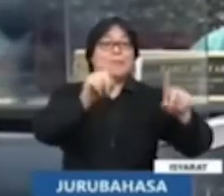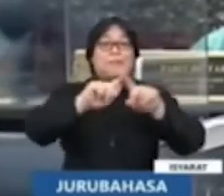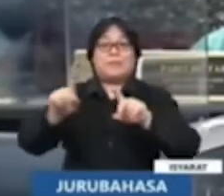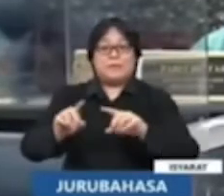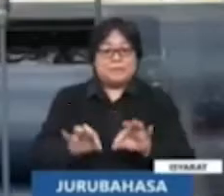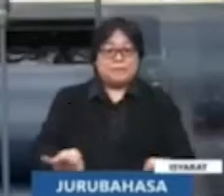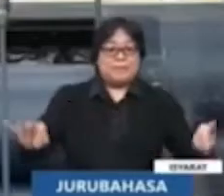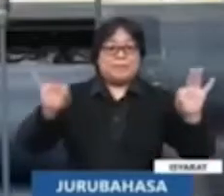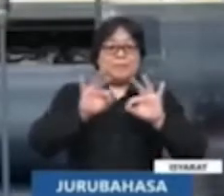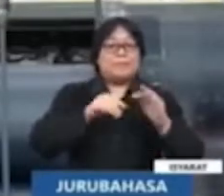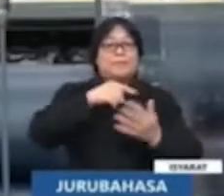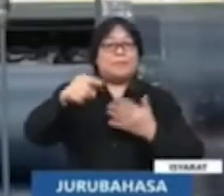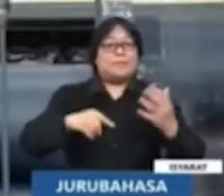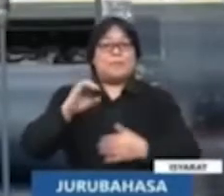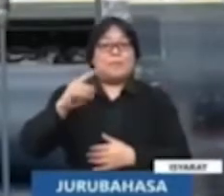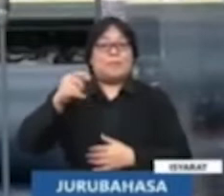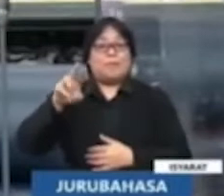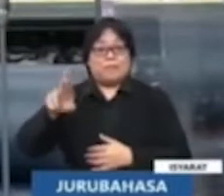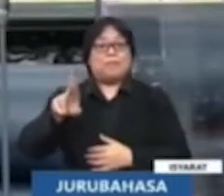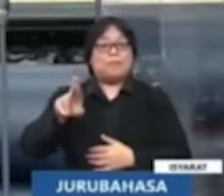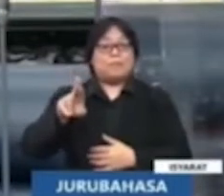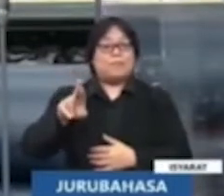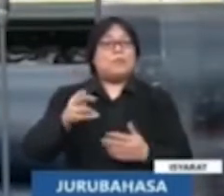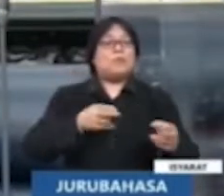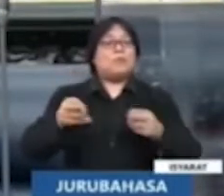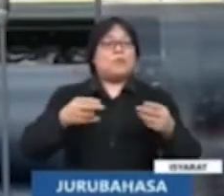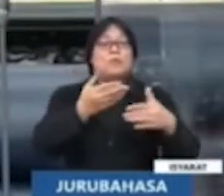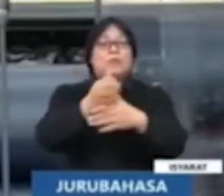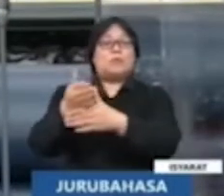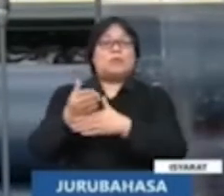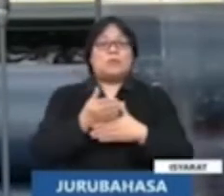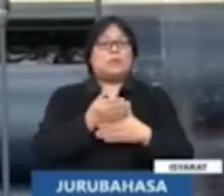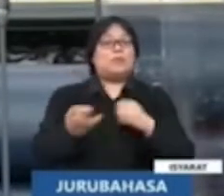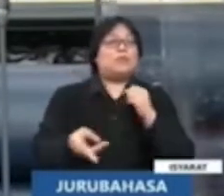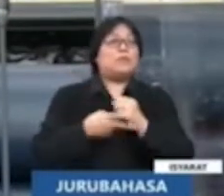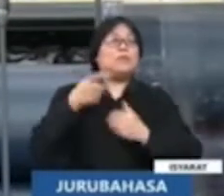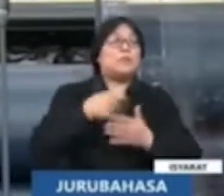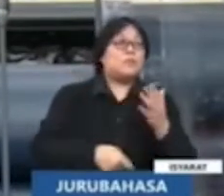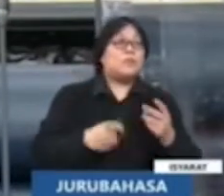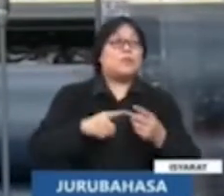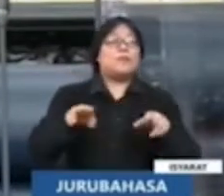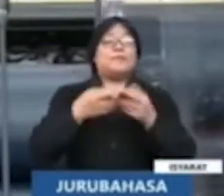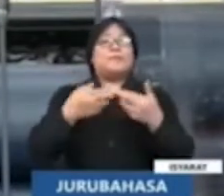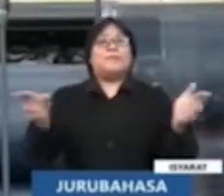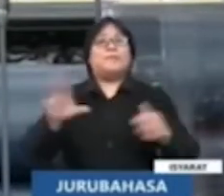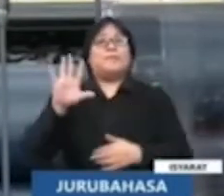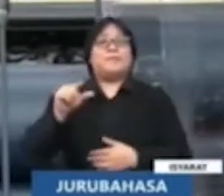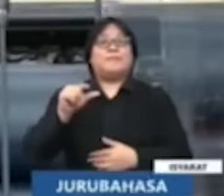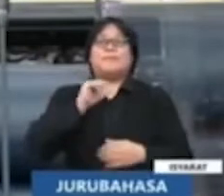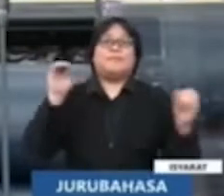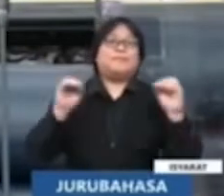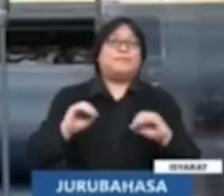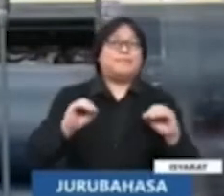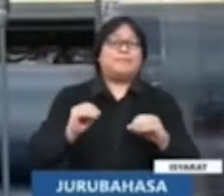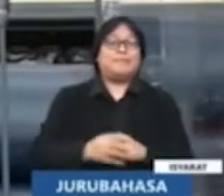perbezaan kepentingan di antara kalangan operator rangkaian mudah alih, usaha untuk berkongsi rangkaian menjimatkan kos dan melancarkan 5G tidak